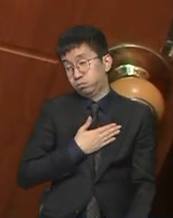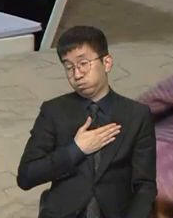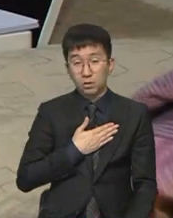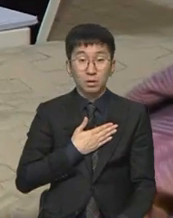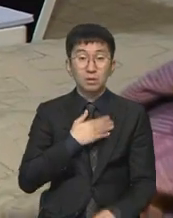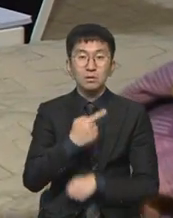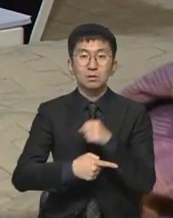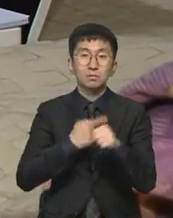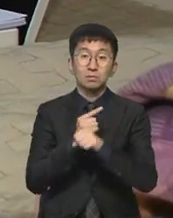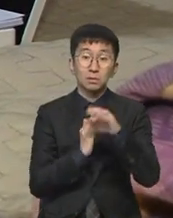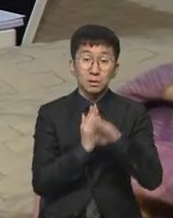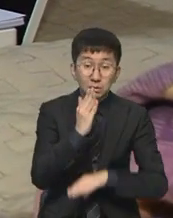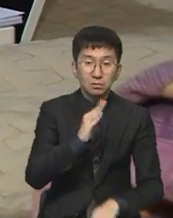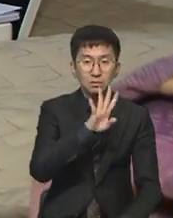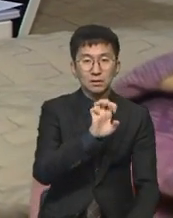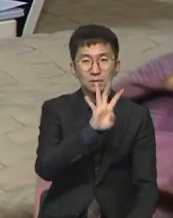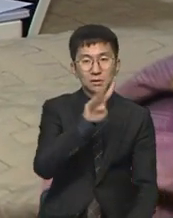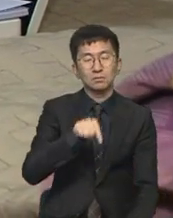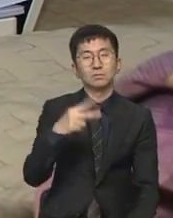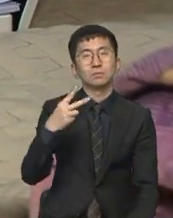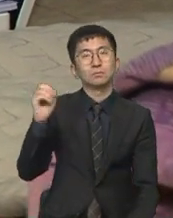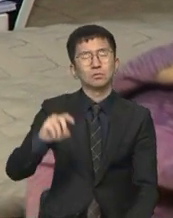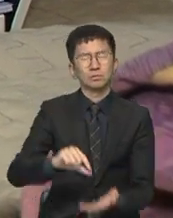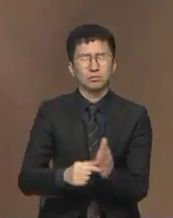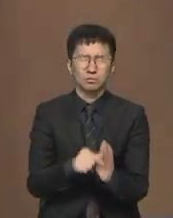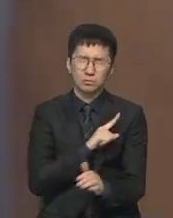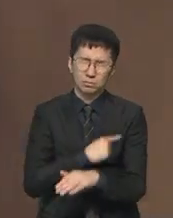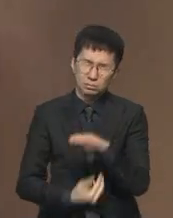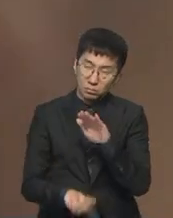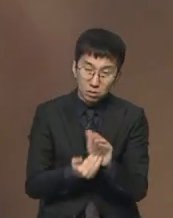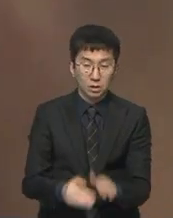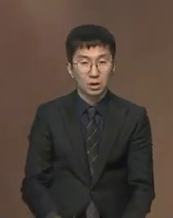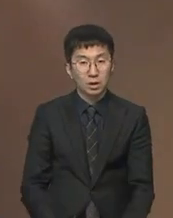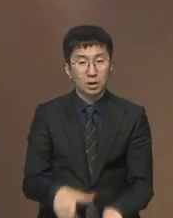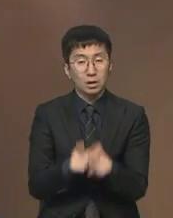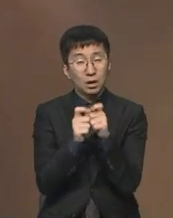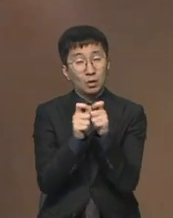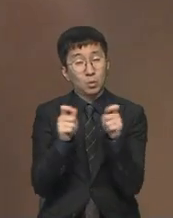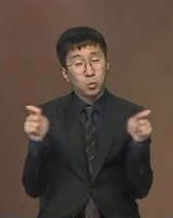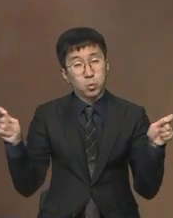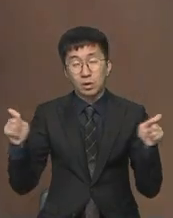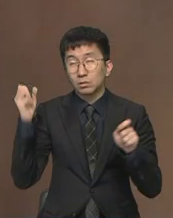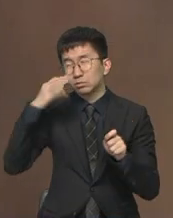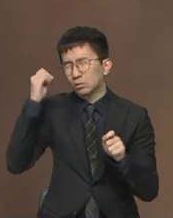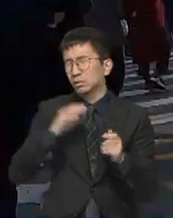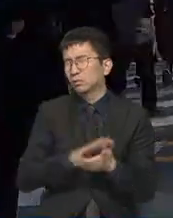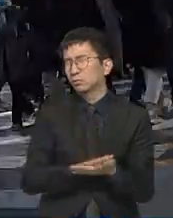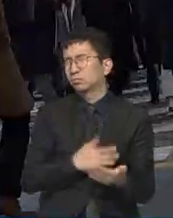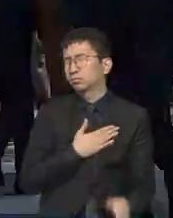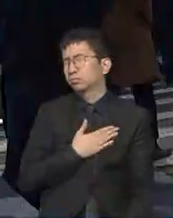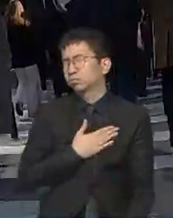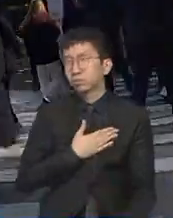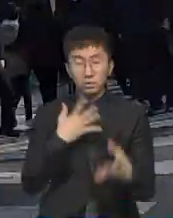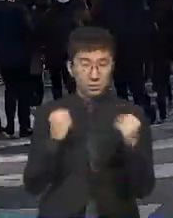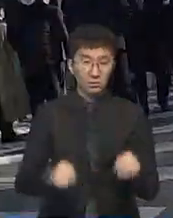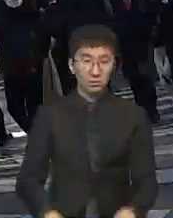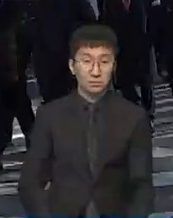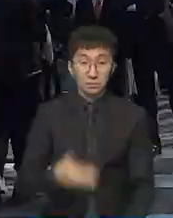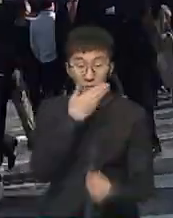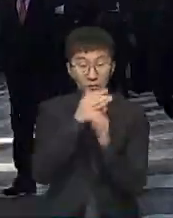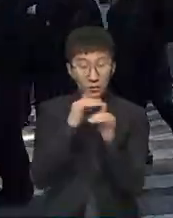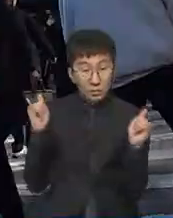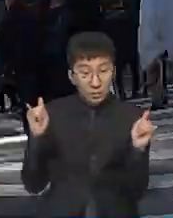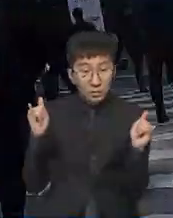비율이 44.2%까지 역대 최대 수준으로 늘며 장기화 경향을 보이는 게 문제입니다. 이른바 청년들의